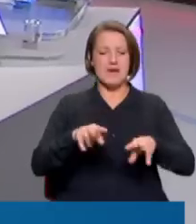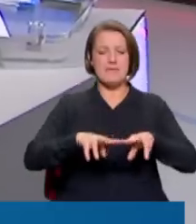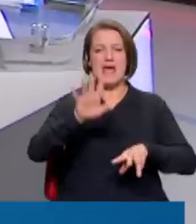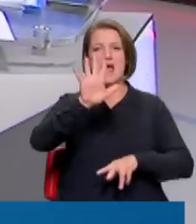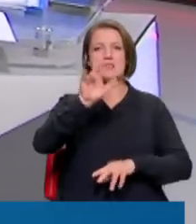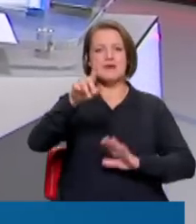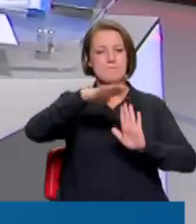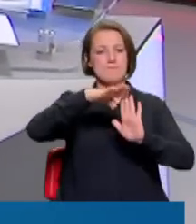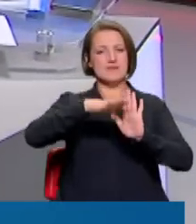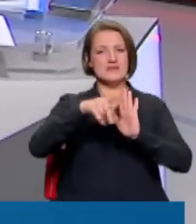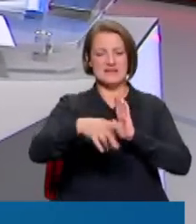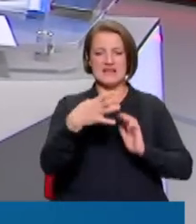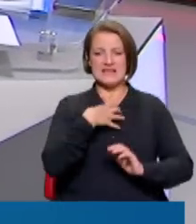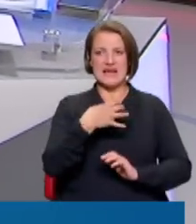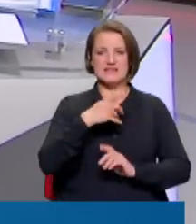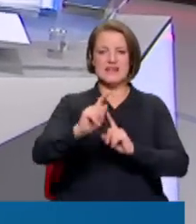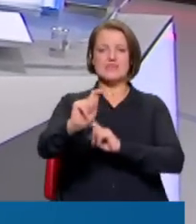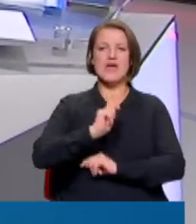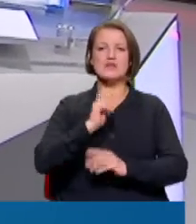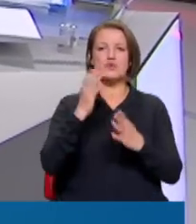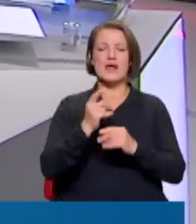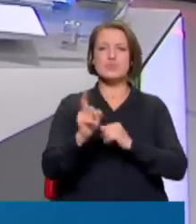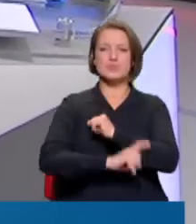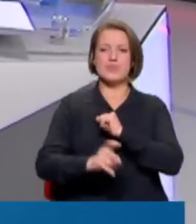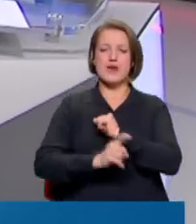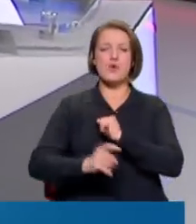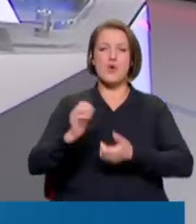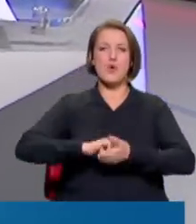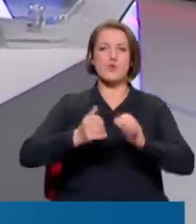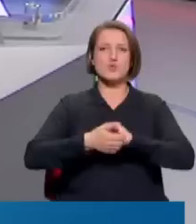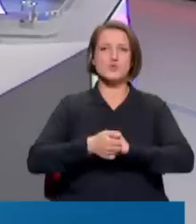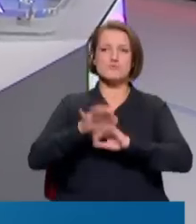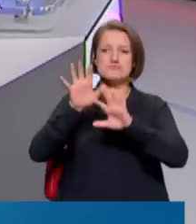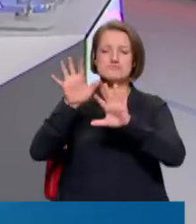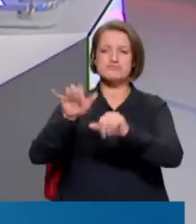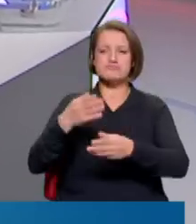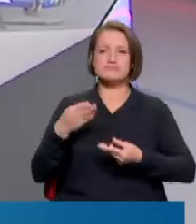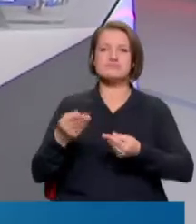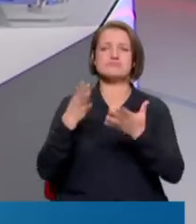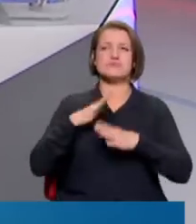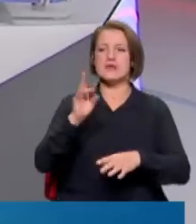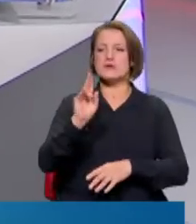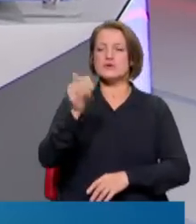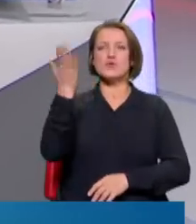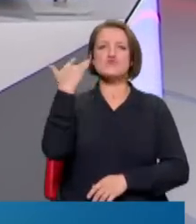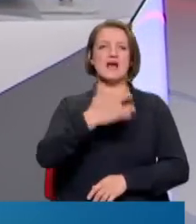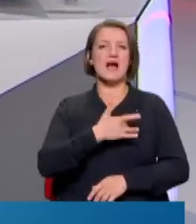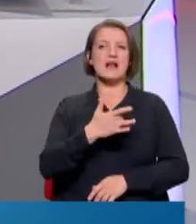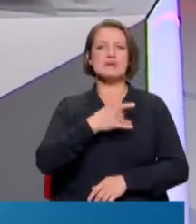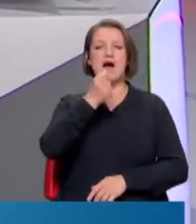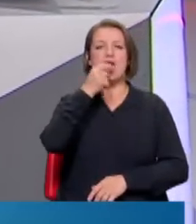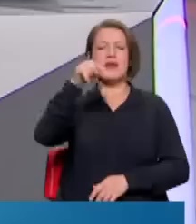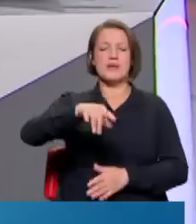maddesi kapsamında kendisine tehdit olan bir terör örgütünü etkisiz duruma getirmek istiyor neden iki gün önce Türkiye'nin kalbinde